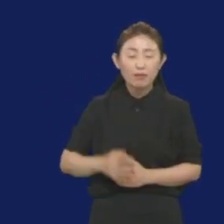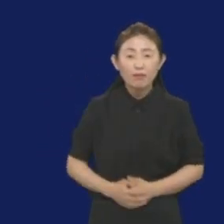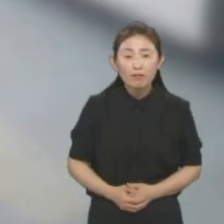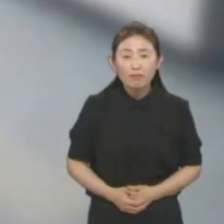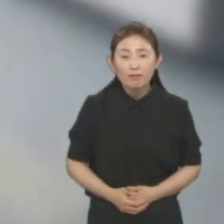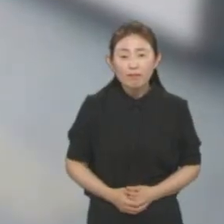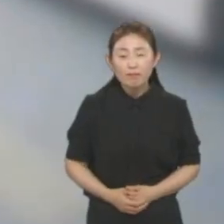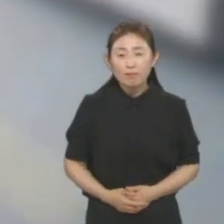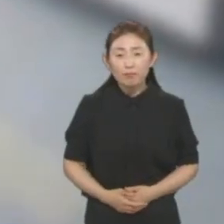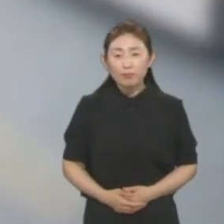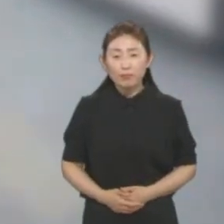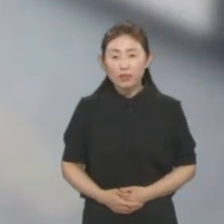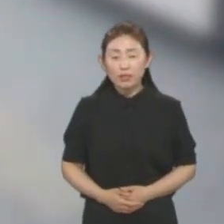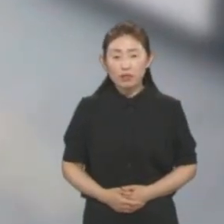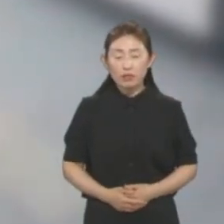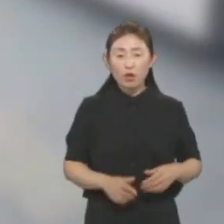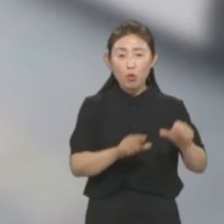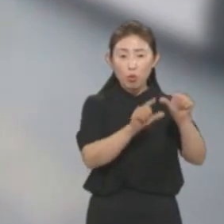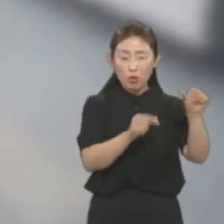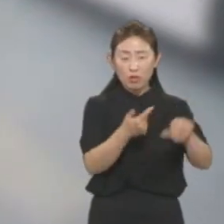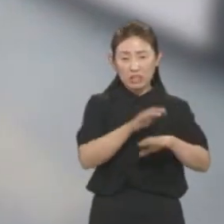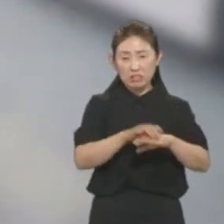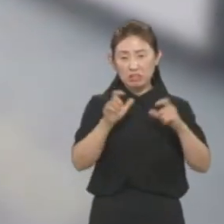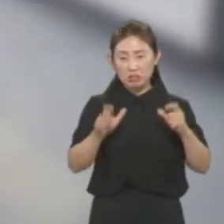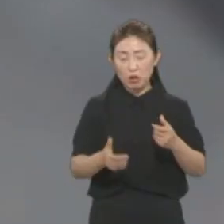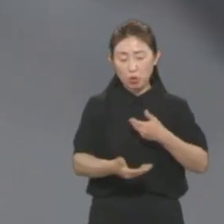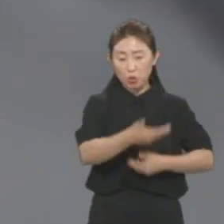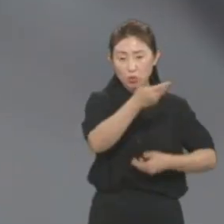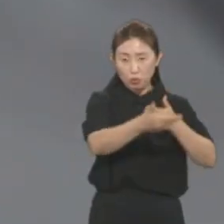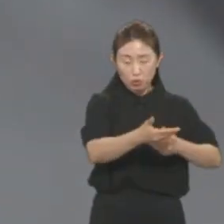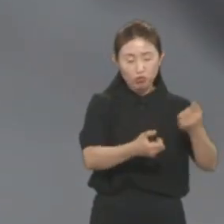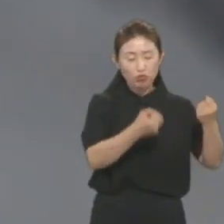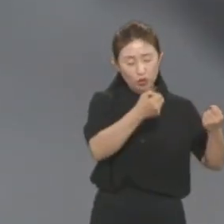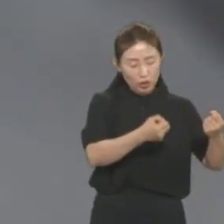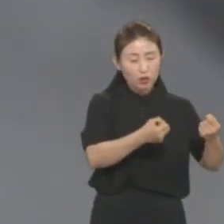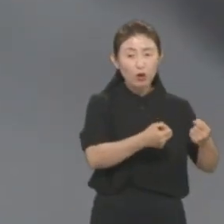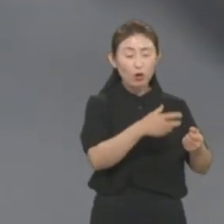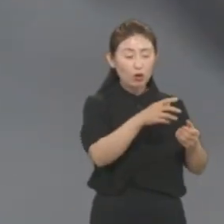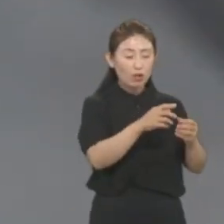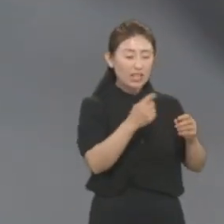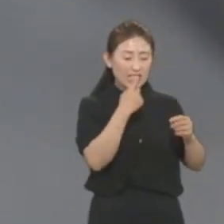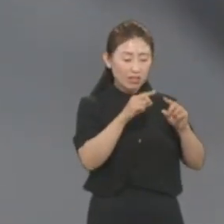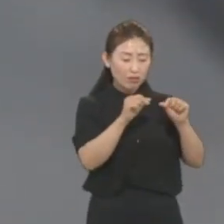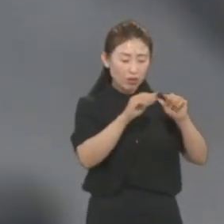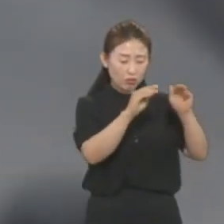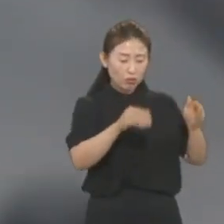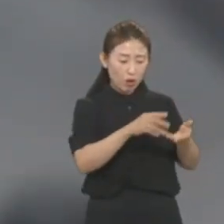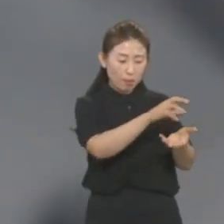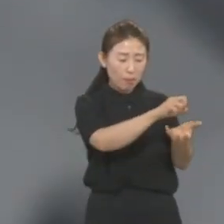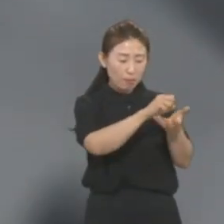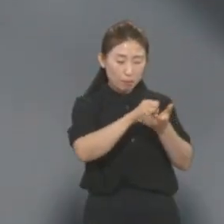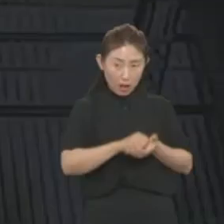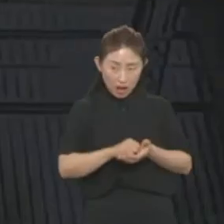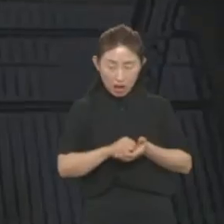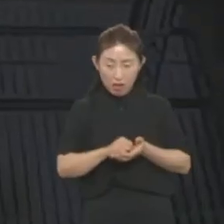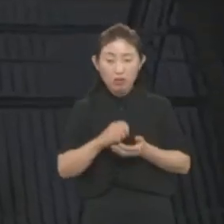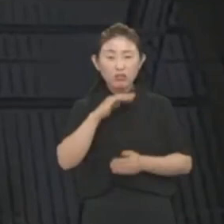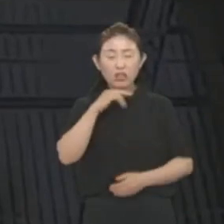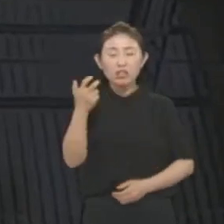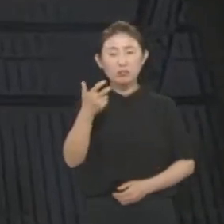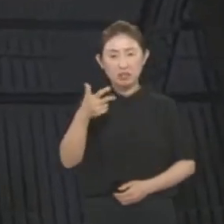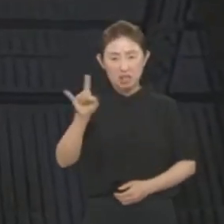덧붙였습니다 특히 지난달 대전에서 고속버스 탑승 화물을 통해 천여명분의 필로폰을 유통한 70대 남성이